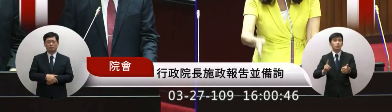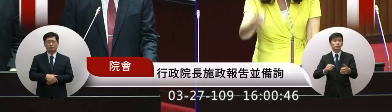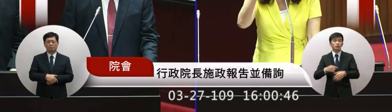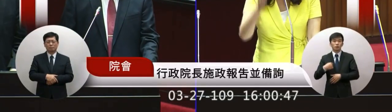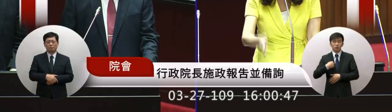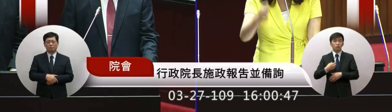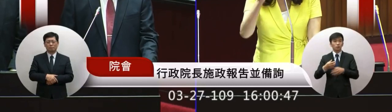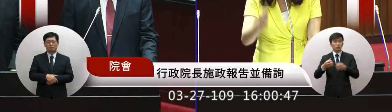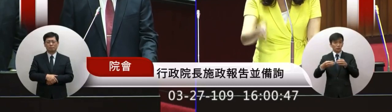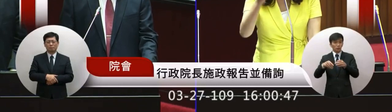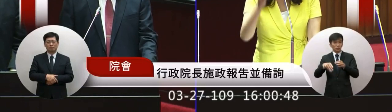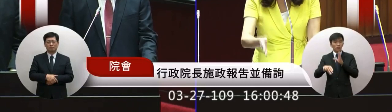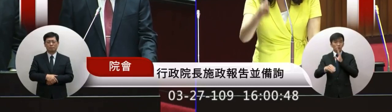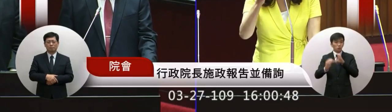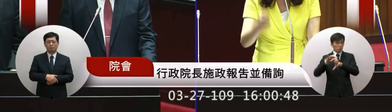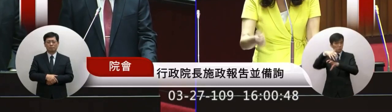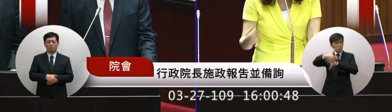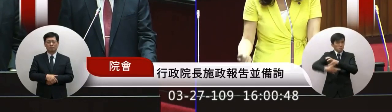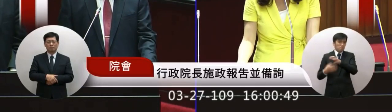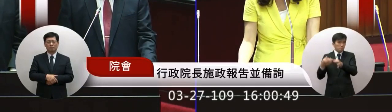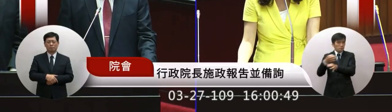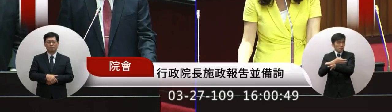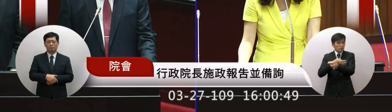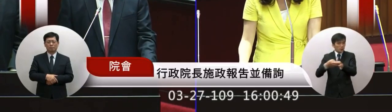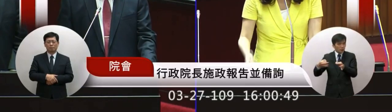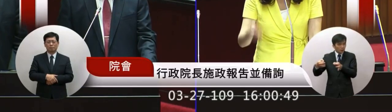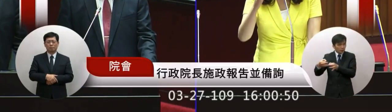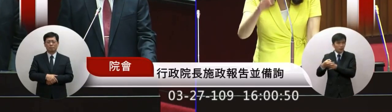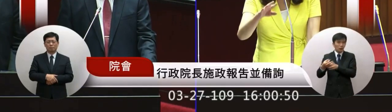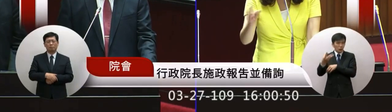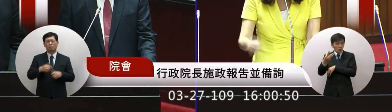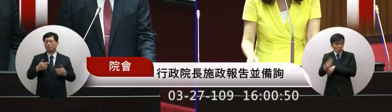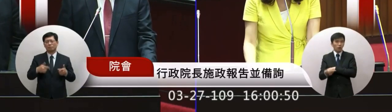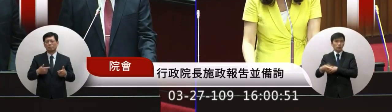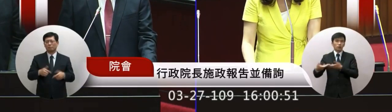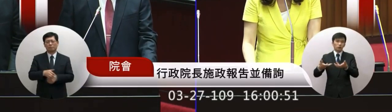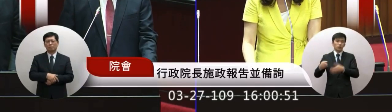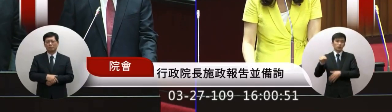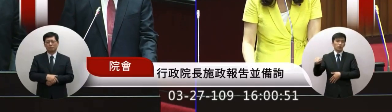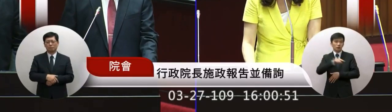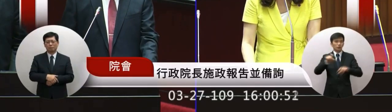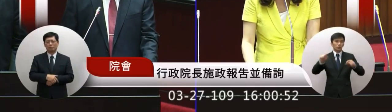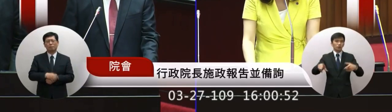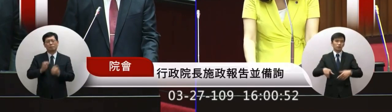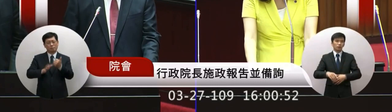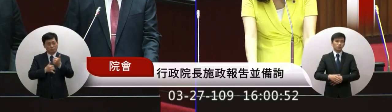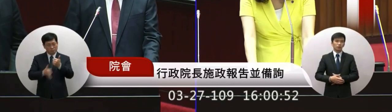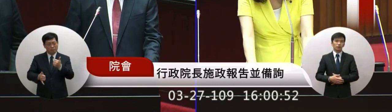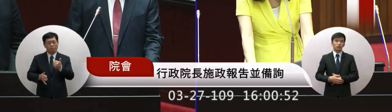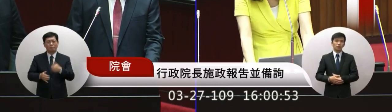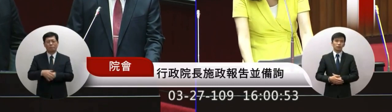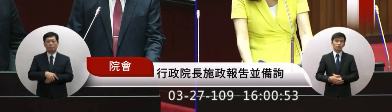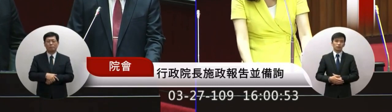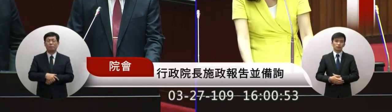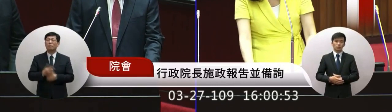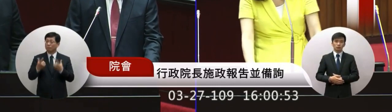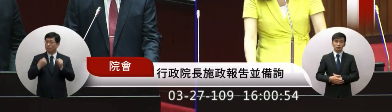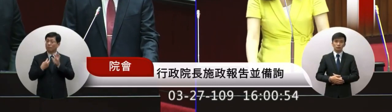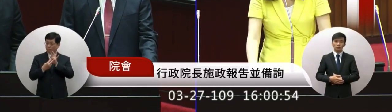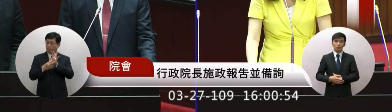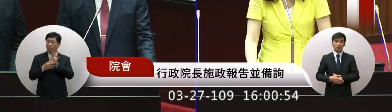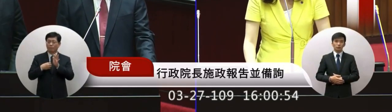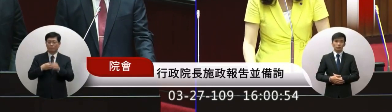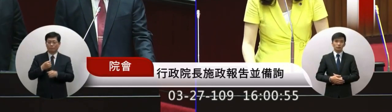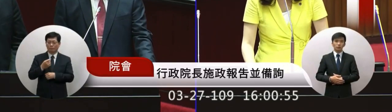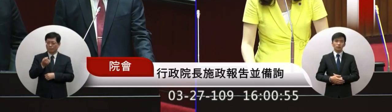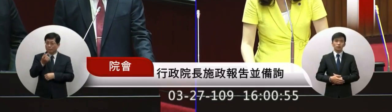跟你讨论的是现在全球经济急动的问题。啊，那是两回事嘛。 委员，安尼啦，有哪我讲两句啊，就